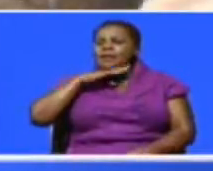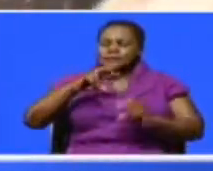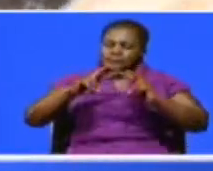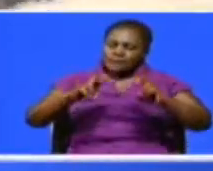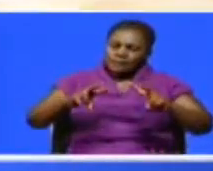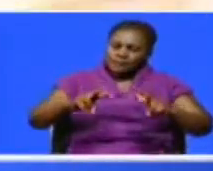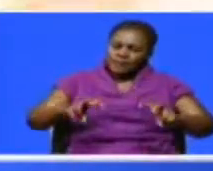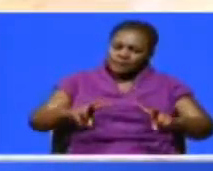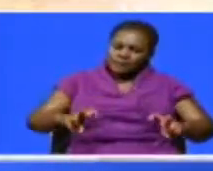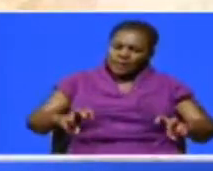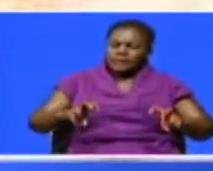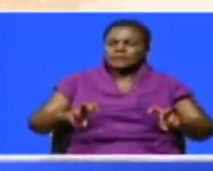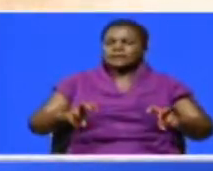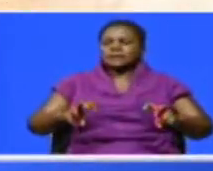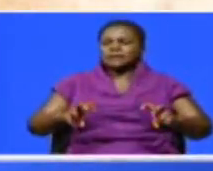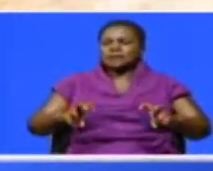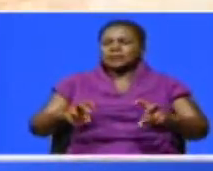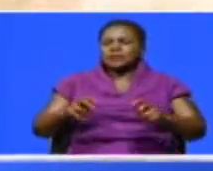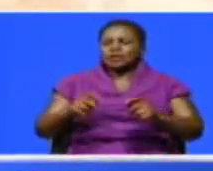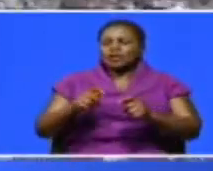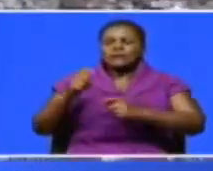kutafuta msaada wa kitamaduni.